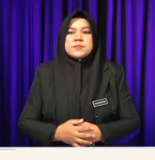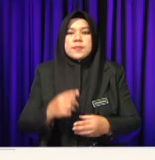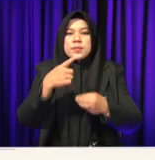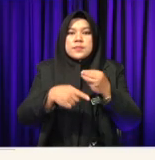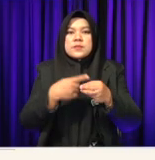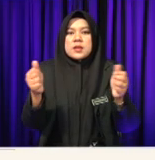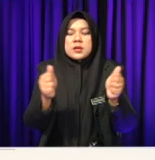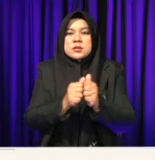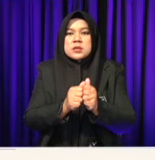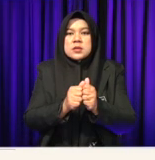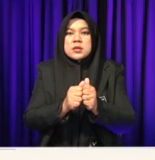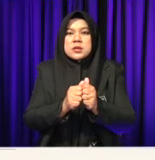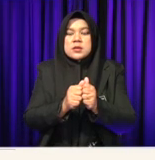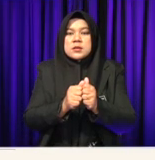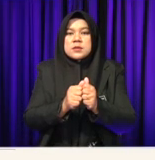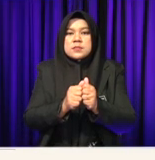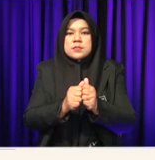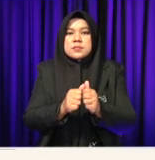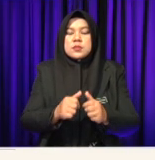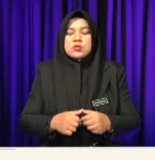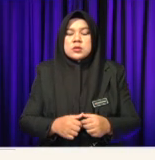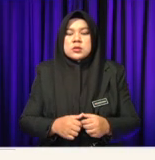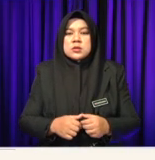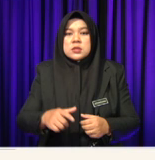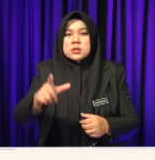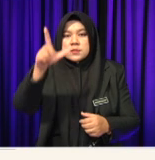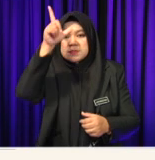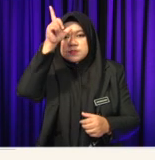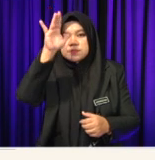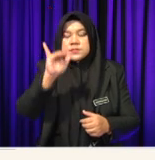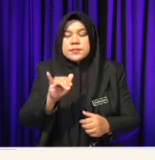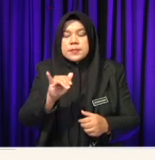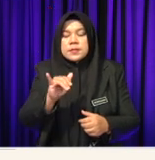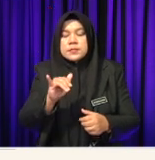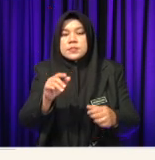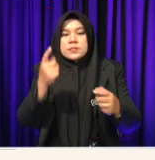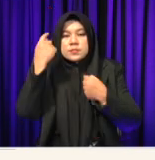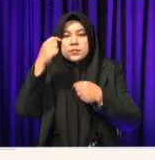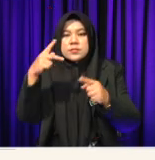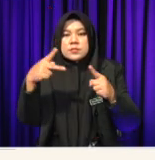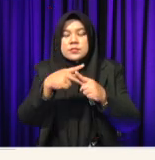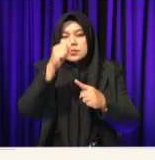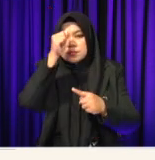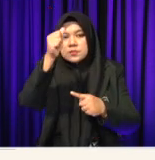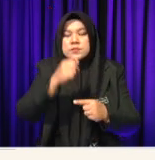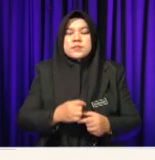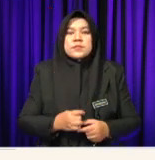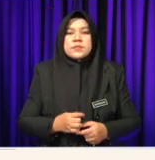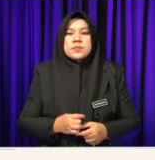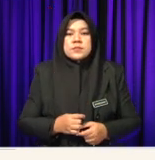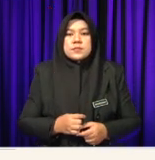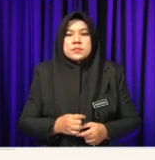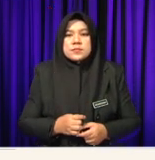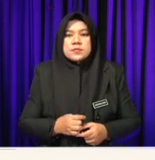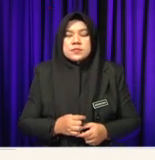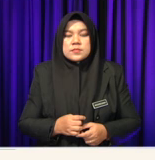pemudalah pemuda yang hidupnya taat beribadah kepada Allah ni sama juga ada isi ada huraian ada huraian lengkap kan ada